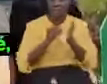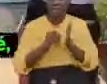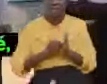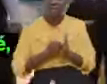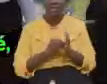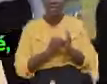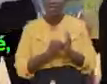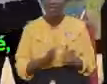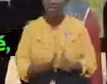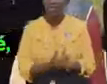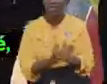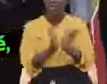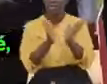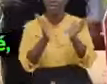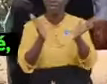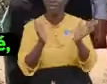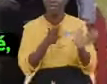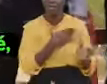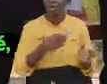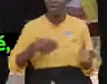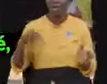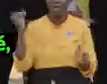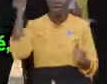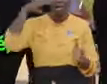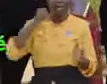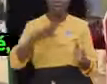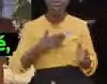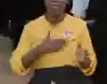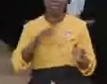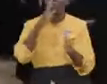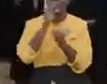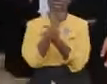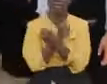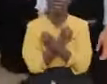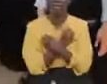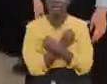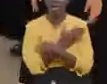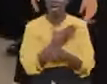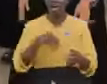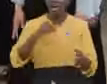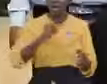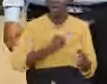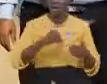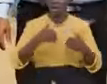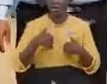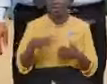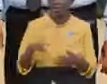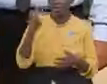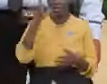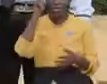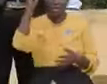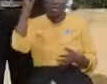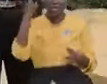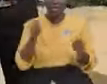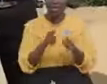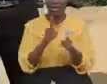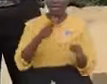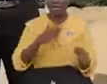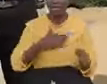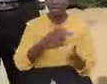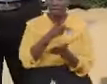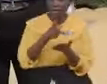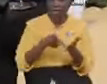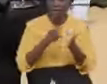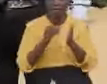نصيب وكريم حبيبي وانا اخت رت